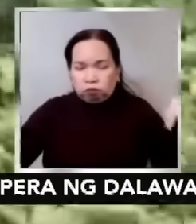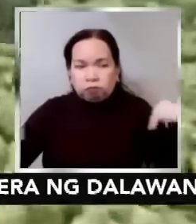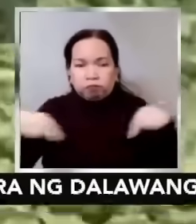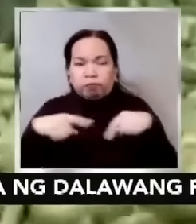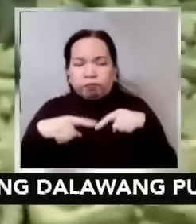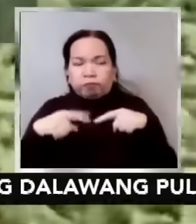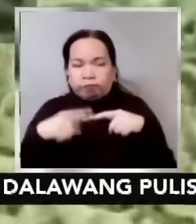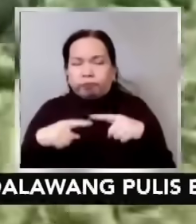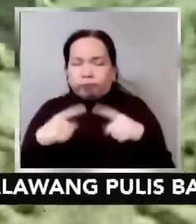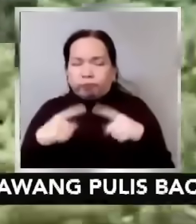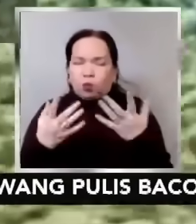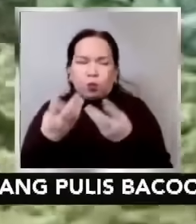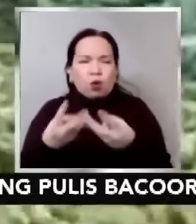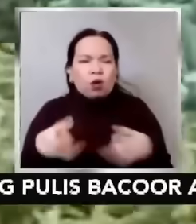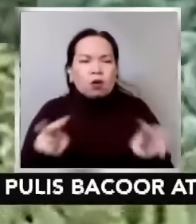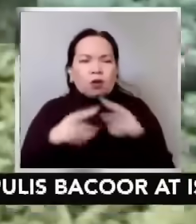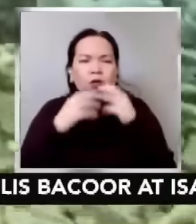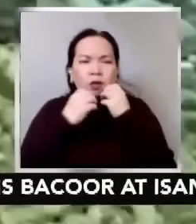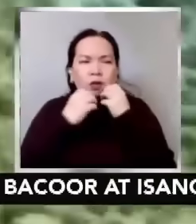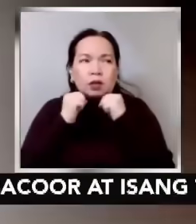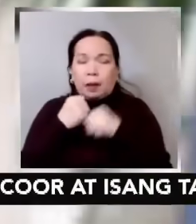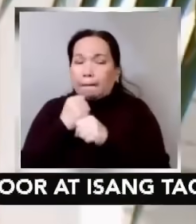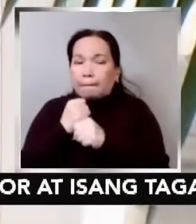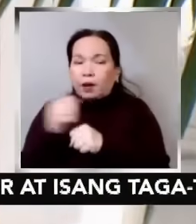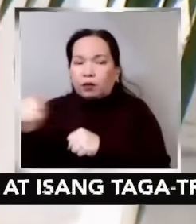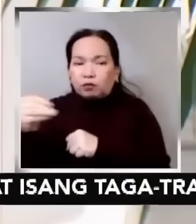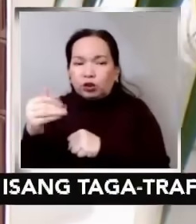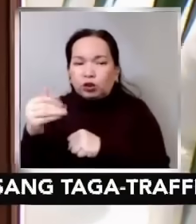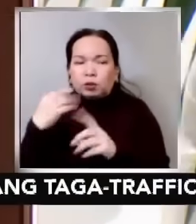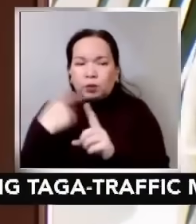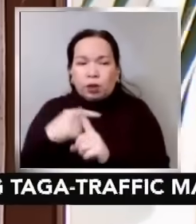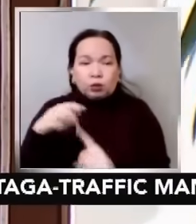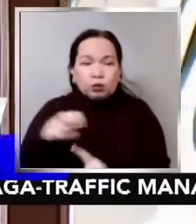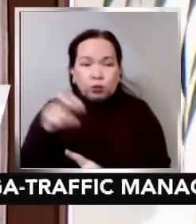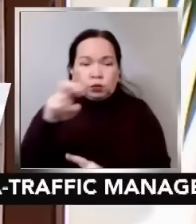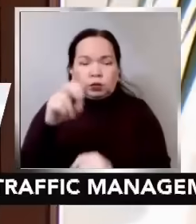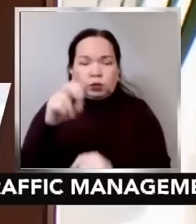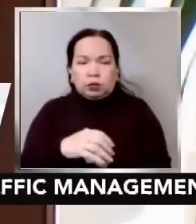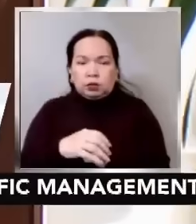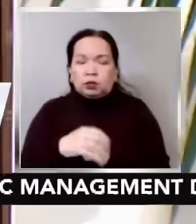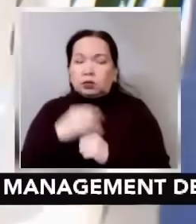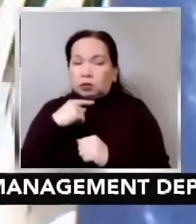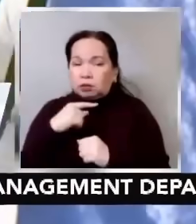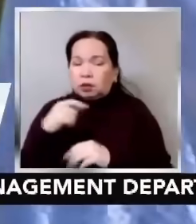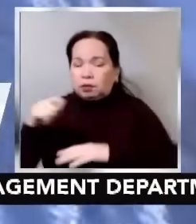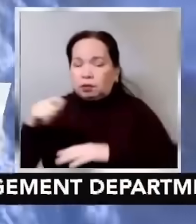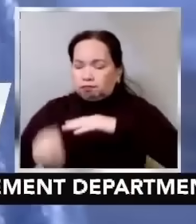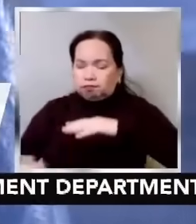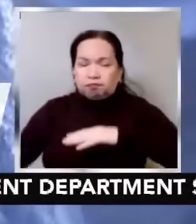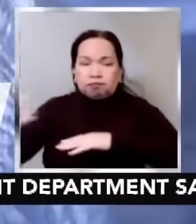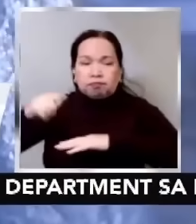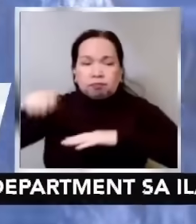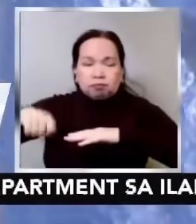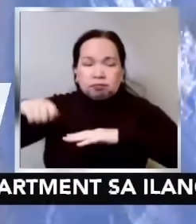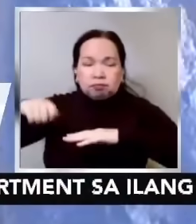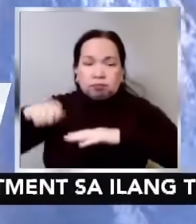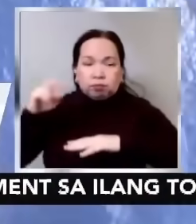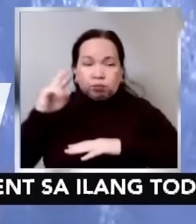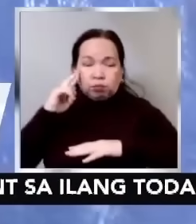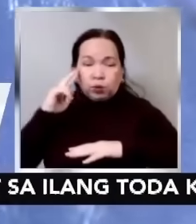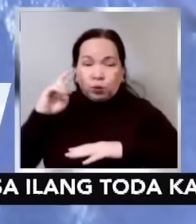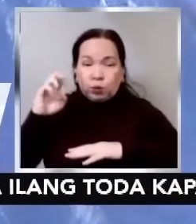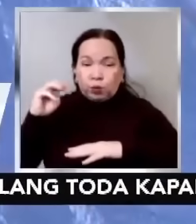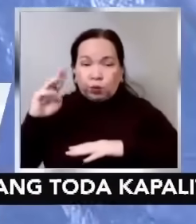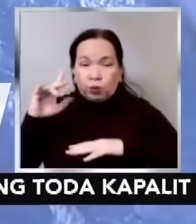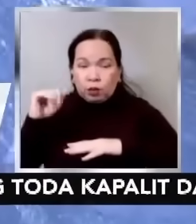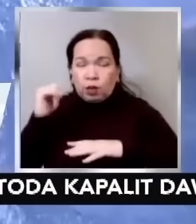na makapag-produce ng mga isda at tourism value. Sabi ni Justice Secretary Jesus Crispin Remulla, magpupulong sila ni Executive